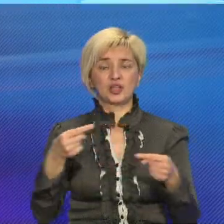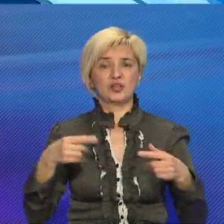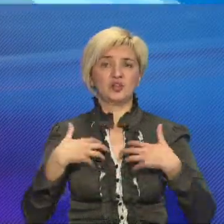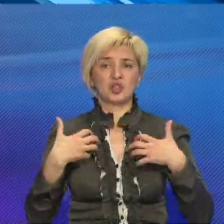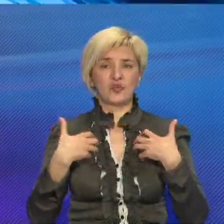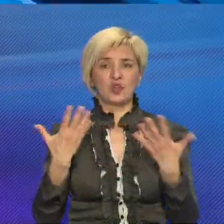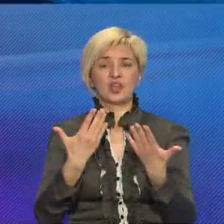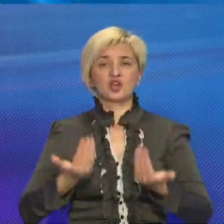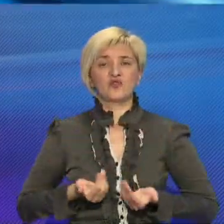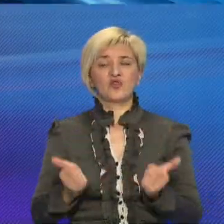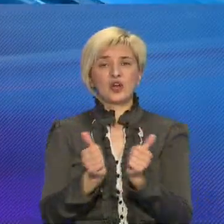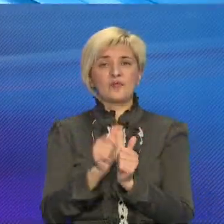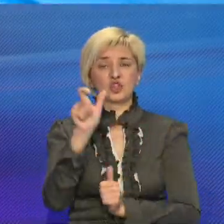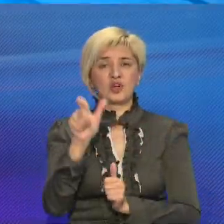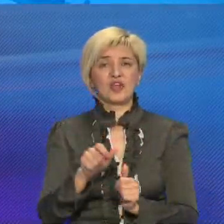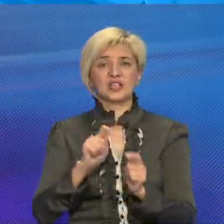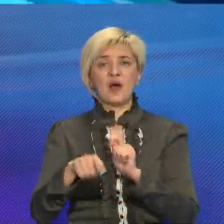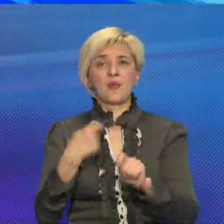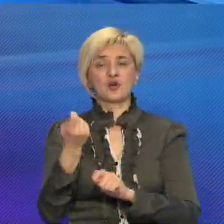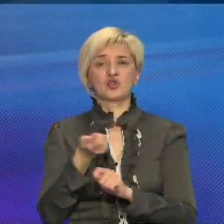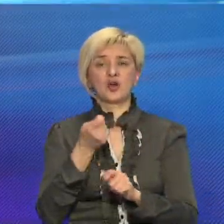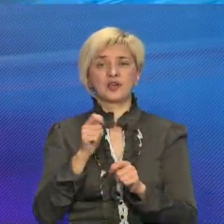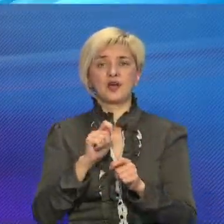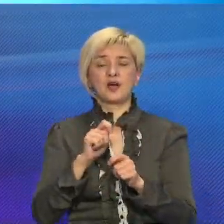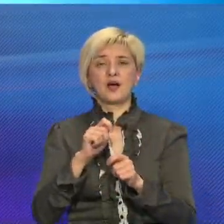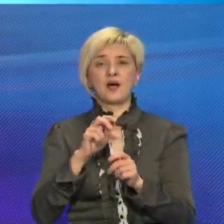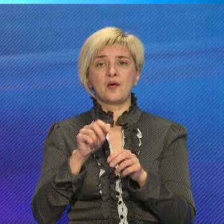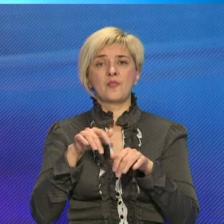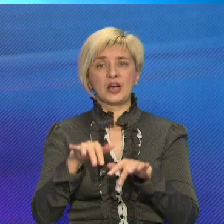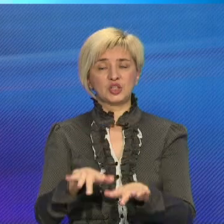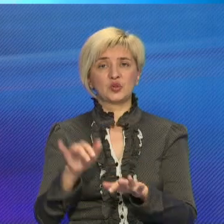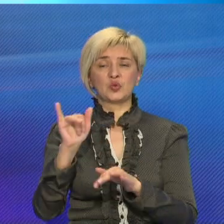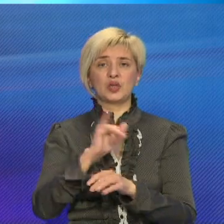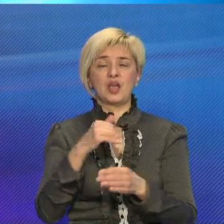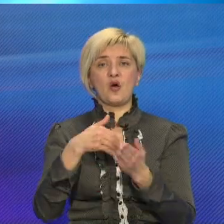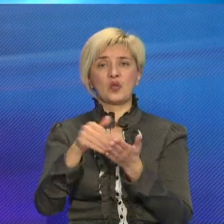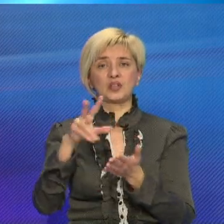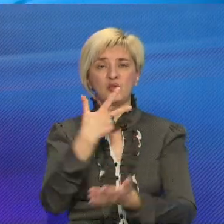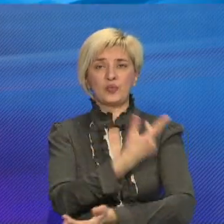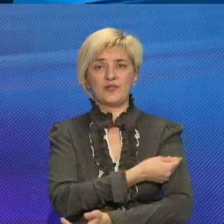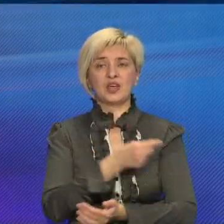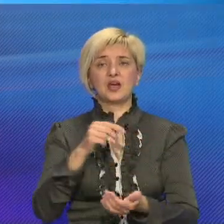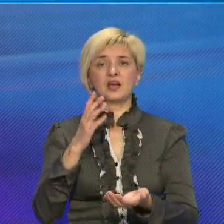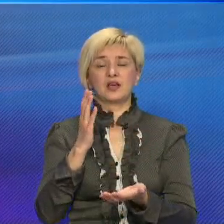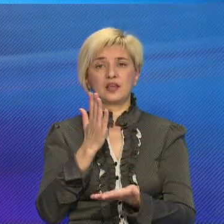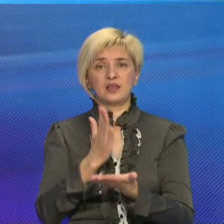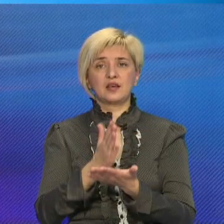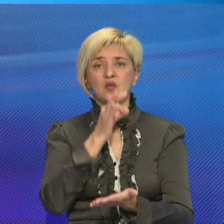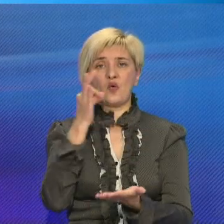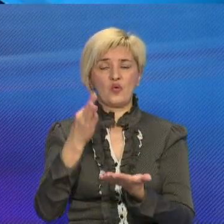чалавекам. За парушэнне тэрмінаў працэдуры альбо адказ ад прышэпкі ў дадзеным выпадку для ўладальнікаў жывёлу прадугледжана